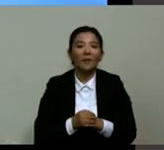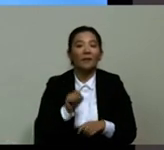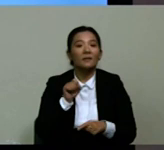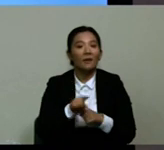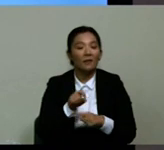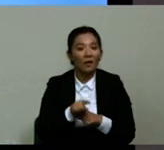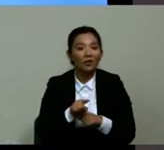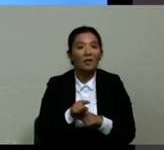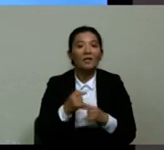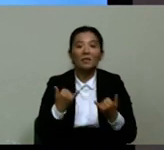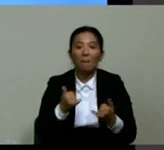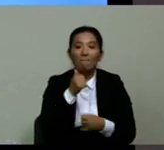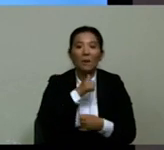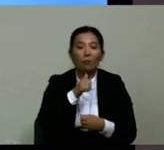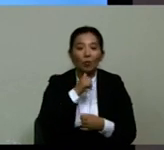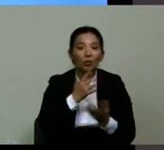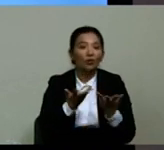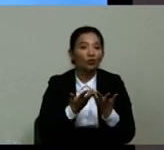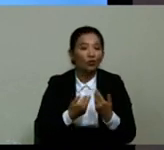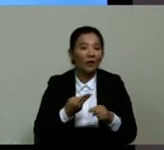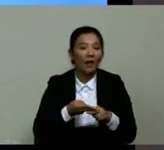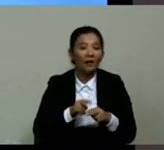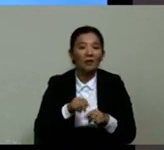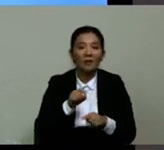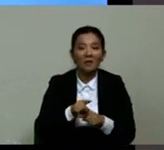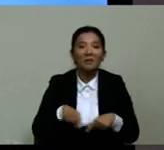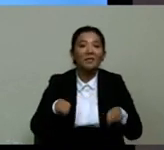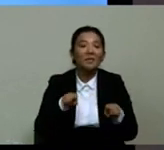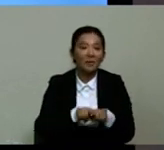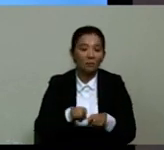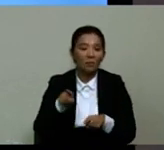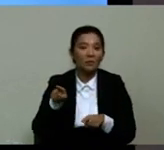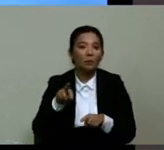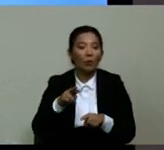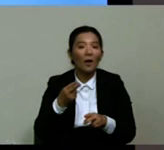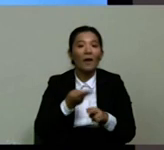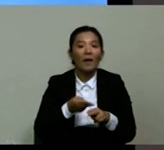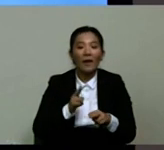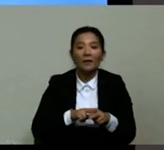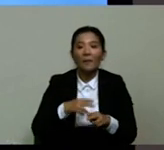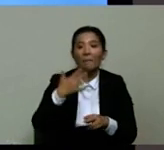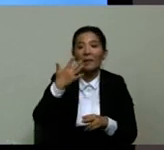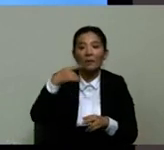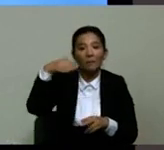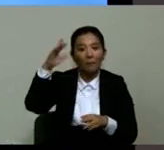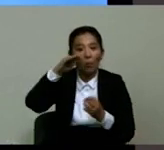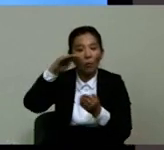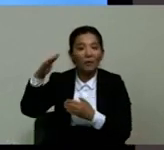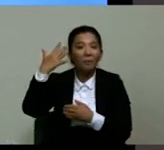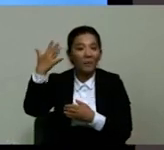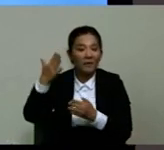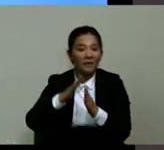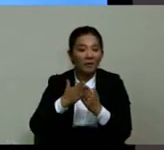Задача. Теперь попробуйте решить эту задачу тем же способом. На первой полке стоят 5 книг, а на второй